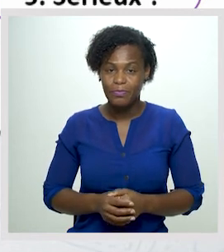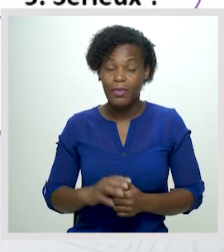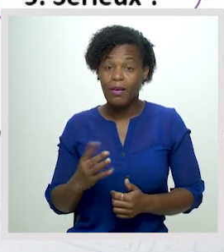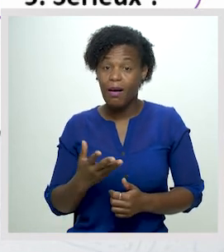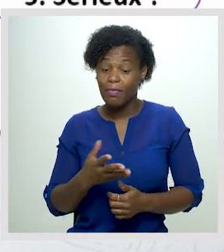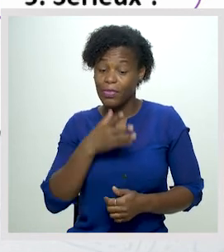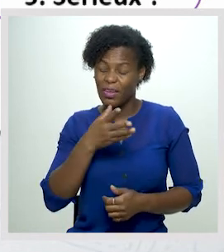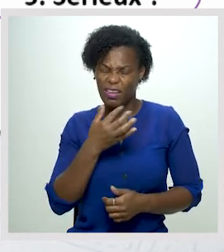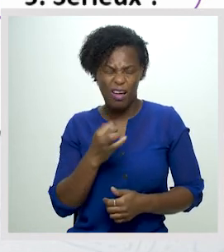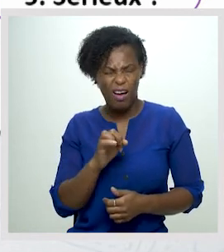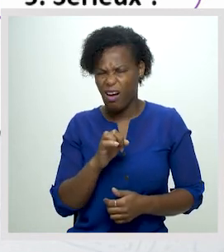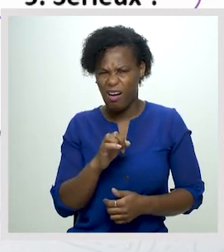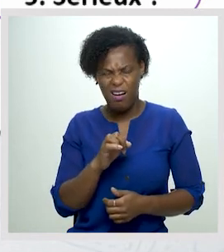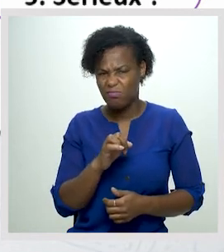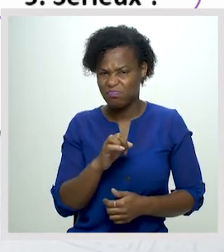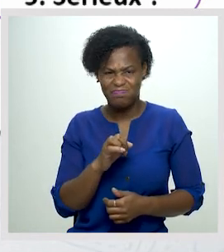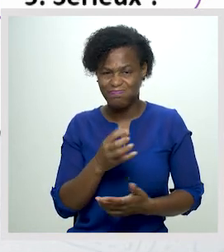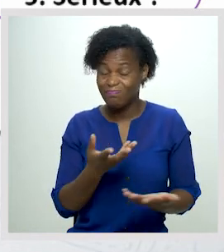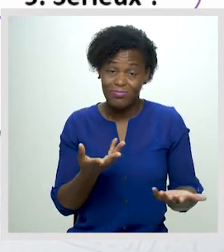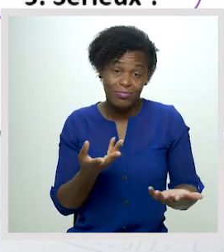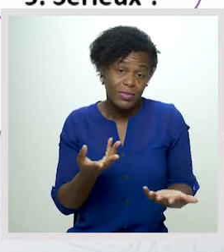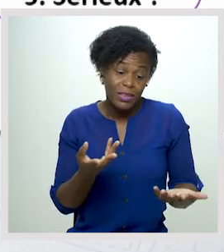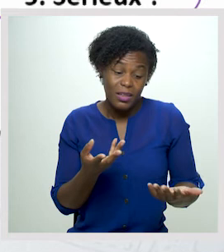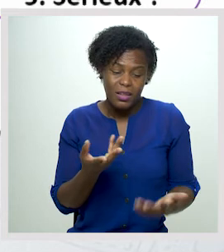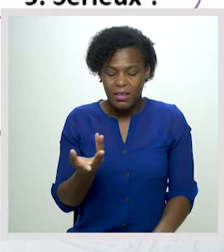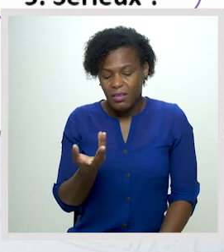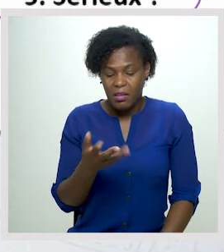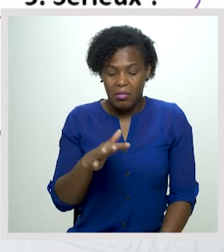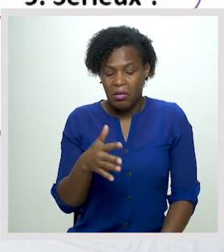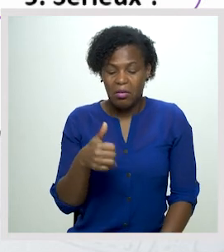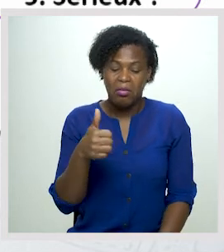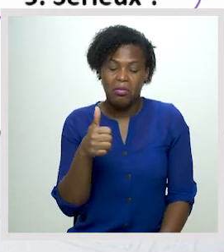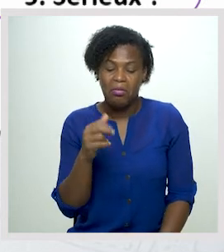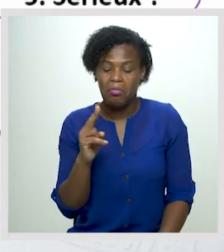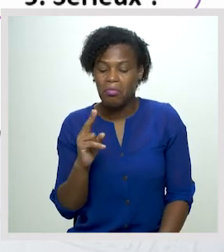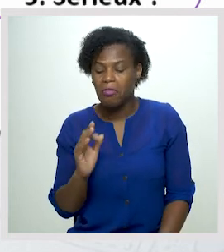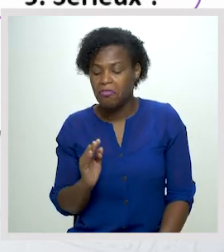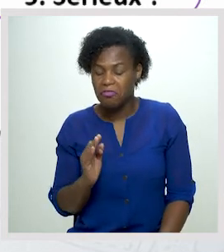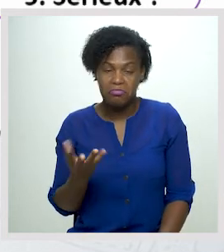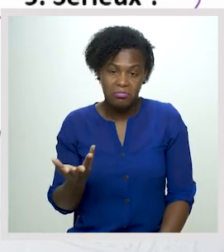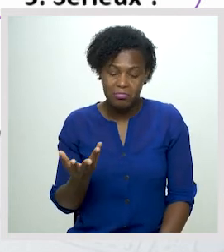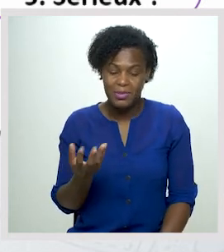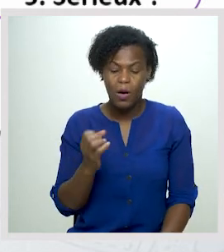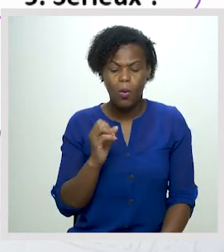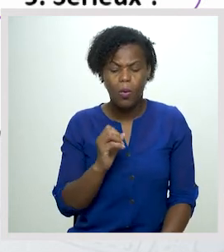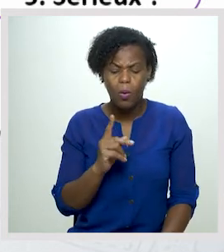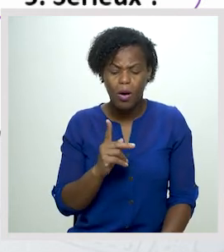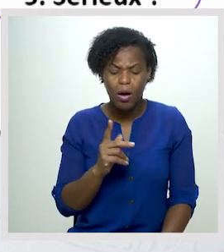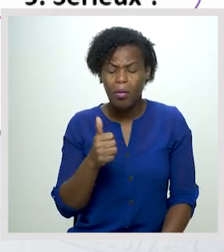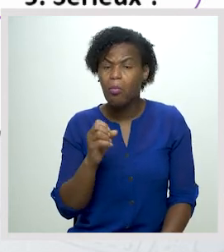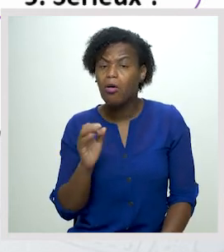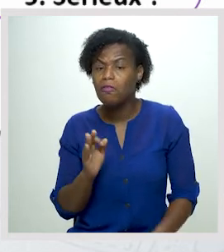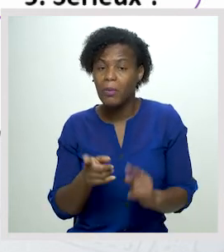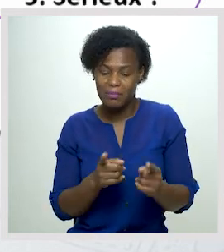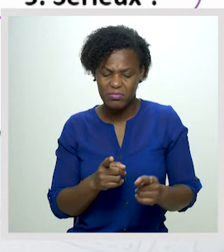Quand on dit pas vraiment, c'est la même chose que dire ouais, bof. Et ok, avec